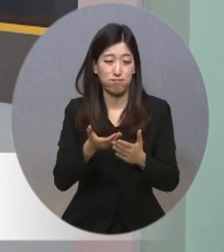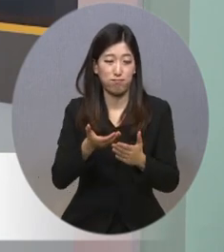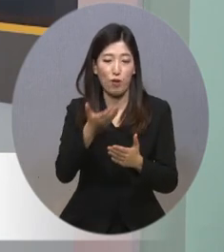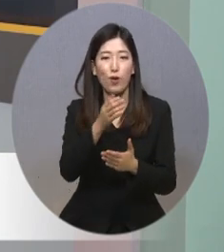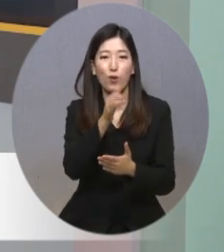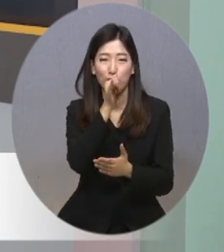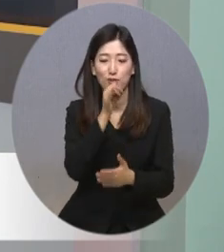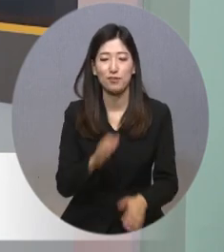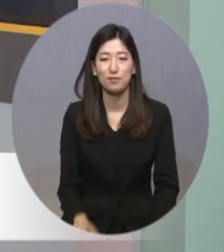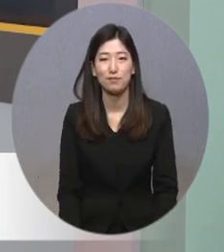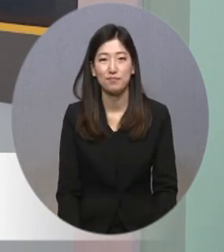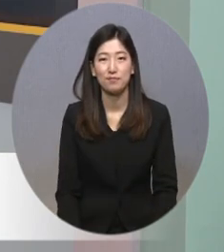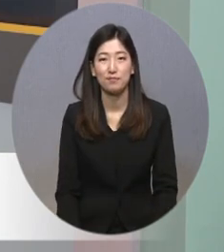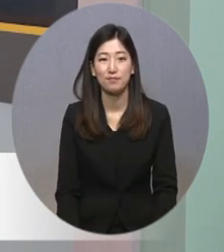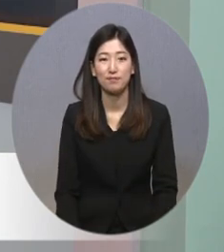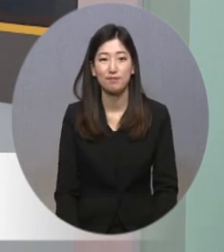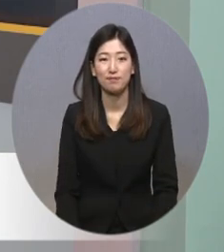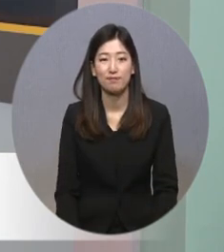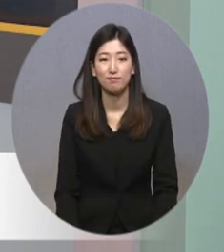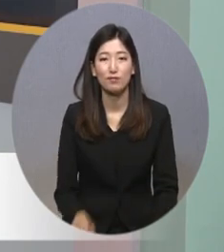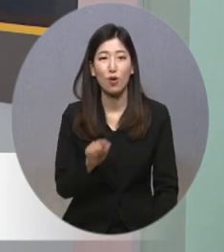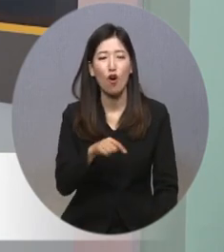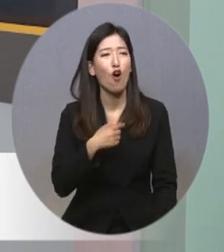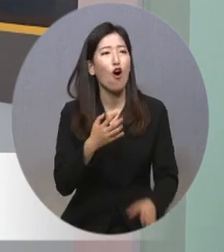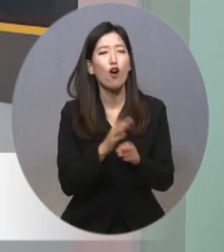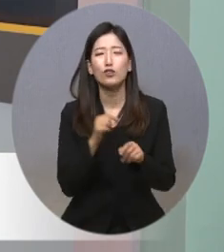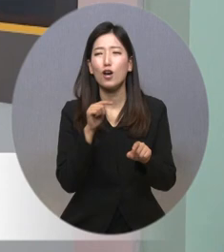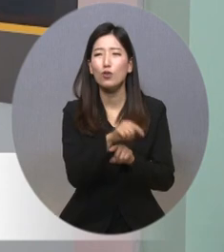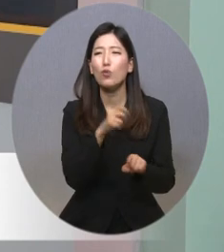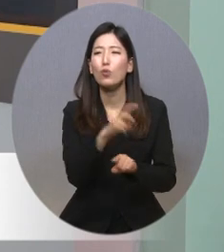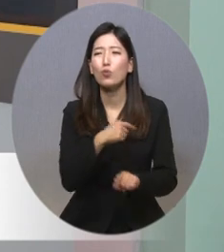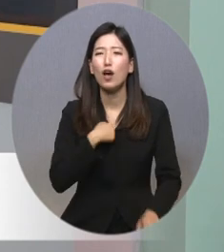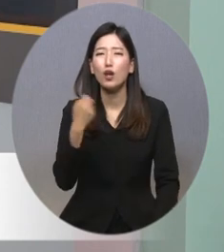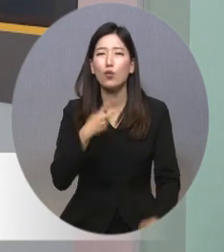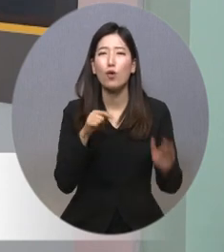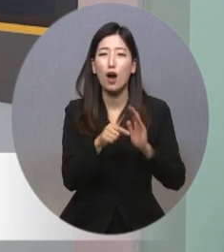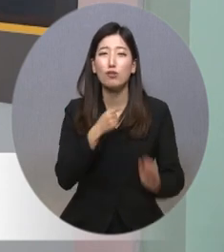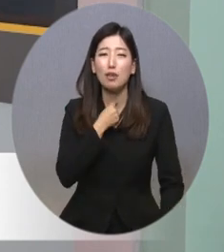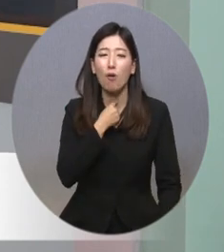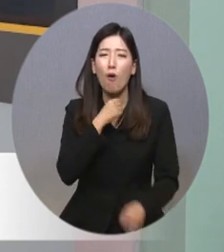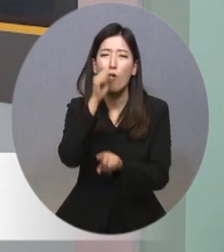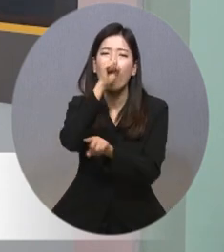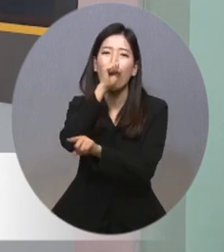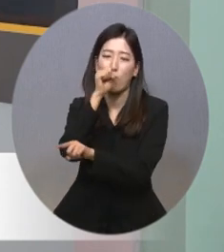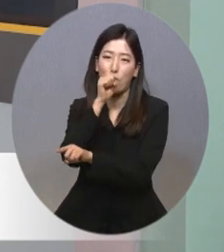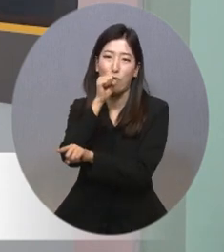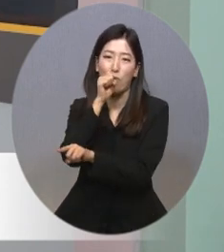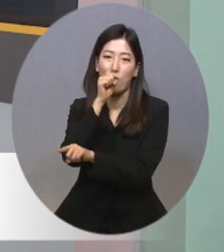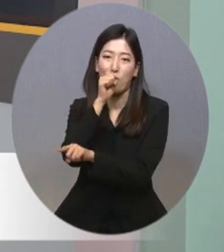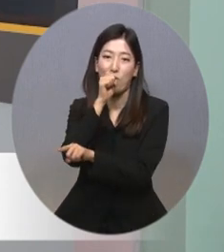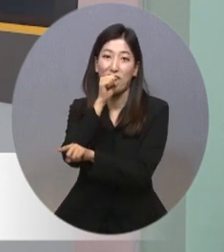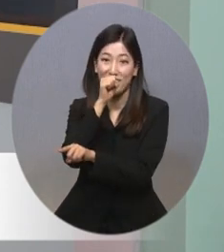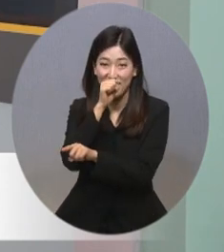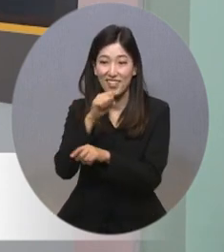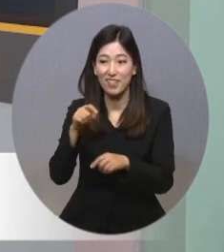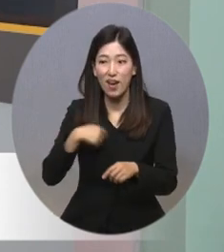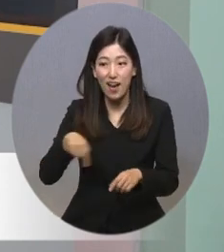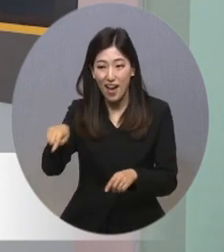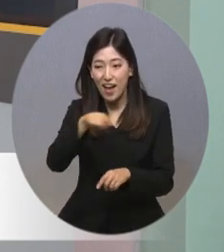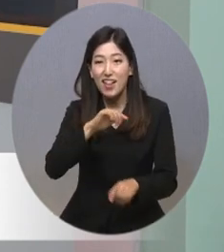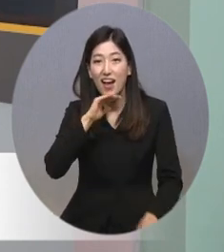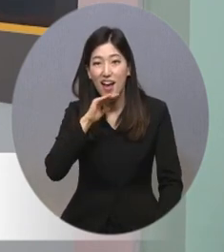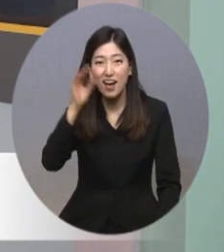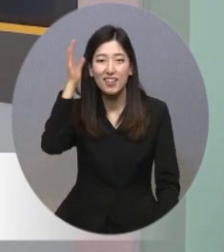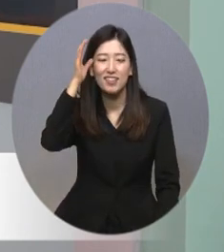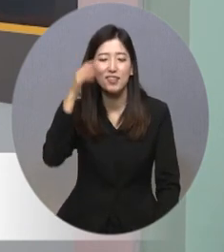모습을 보여주셨고요. 여기 언제 가냐고 할 만큼 너무 좋아하셔가지고 여기 오는 거를 함께 기대하고